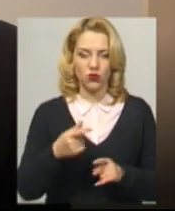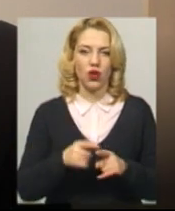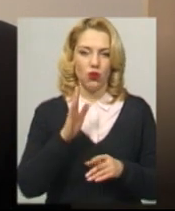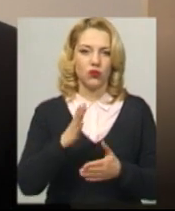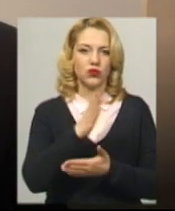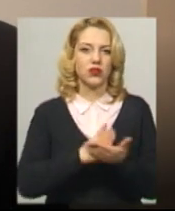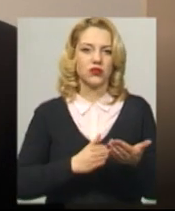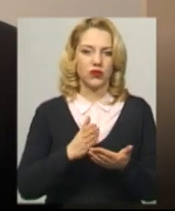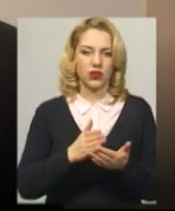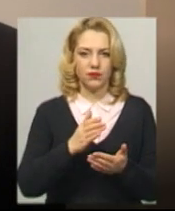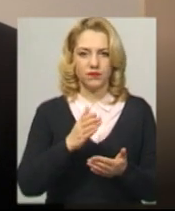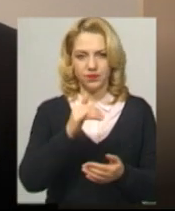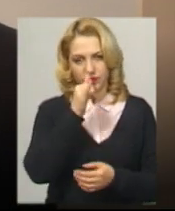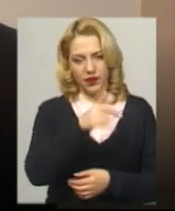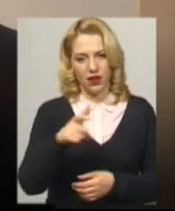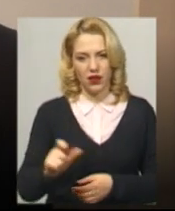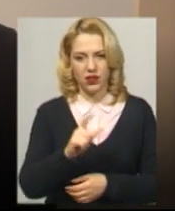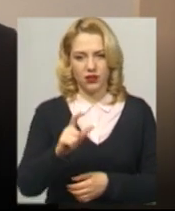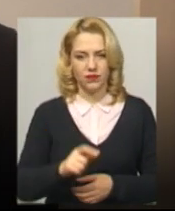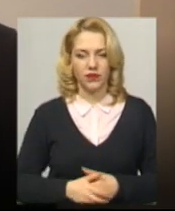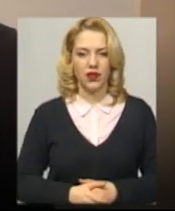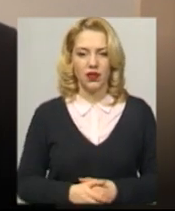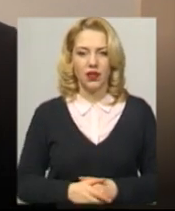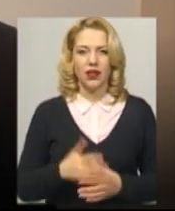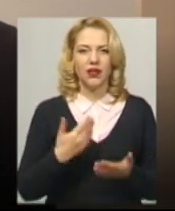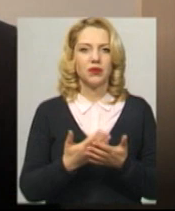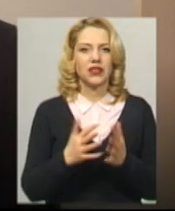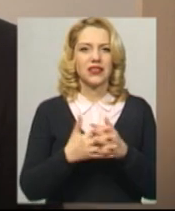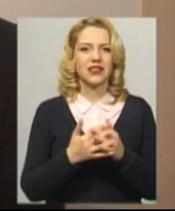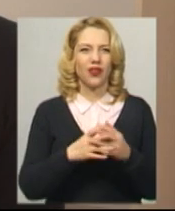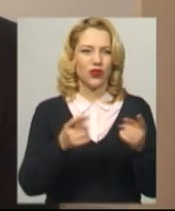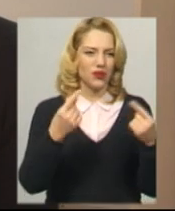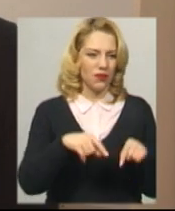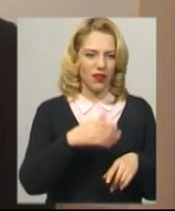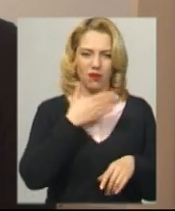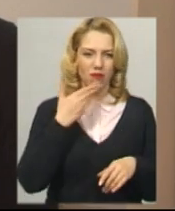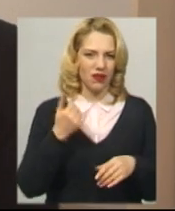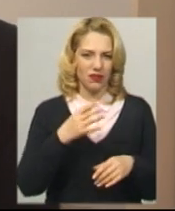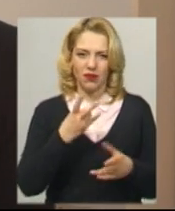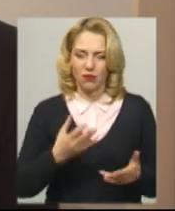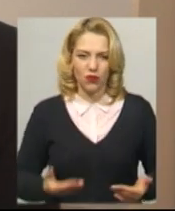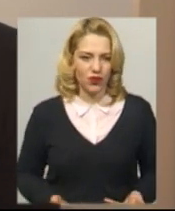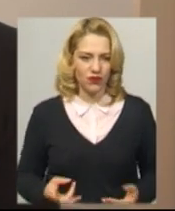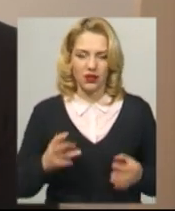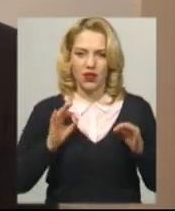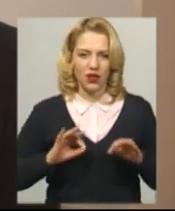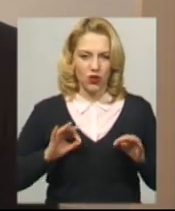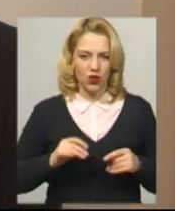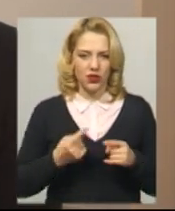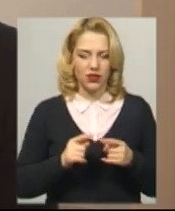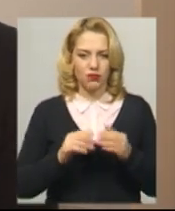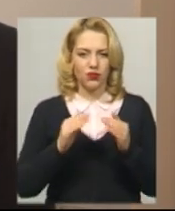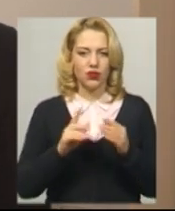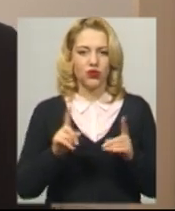будинки, до прикладу, в селах, давно занепали, вони там вже не проживають, взагалі не користуються даними будівлями. І просто,